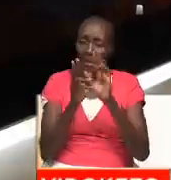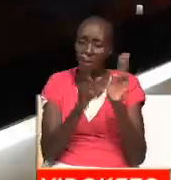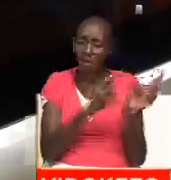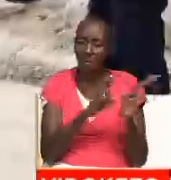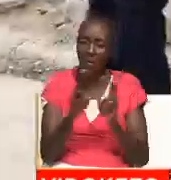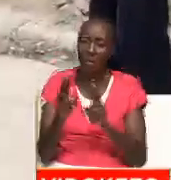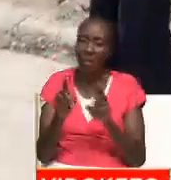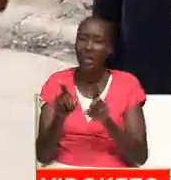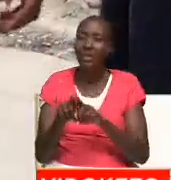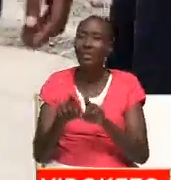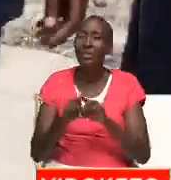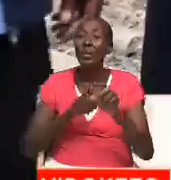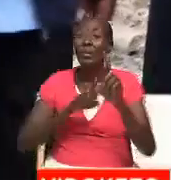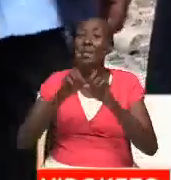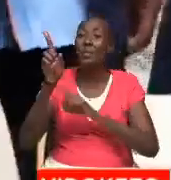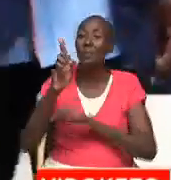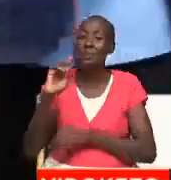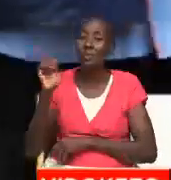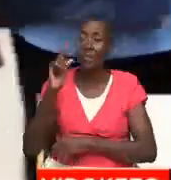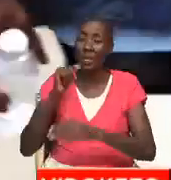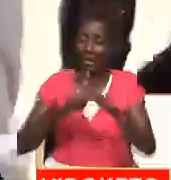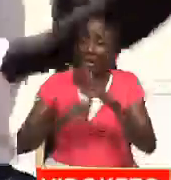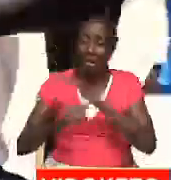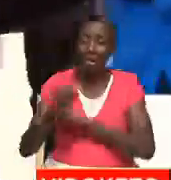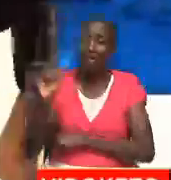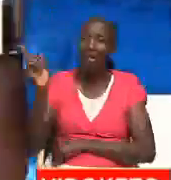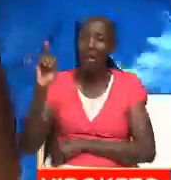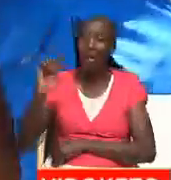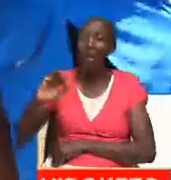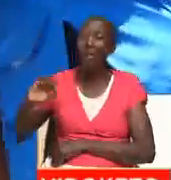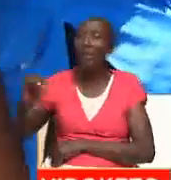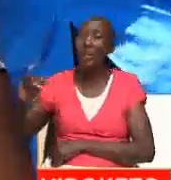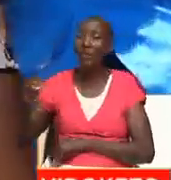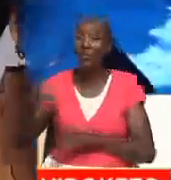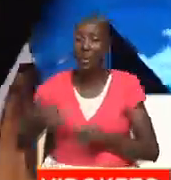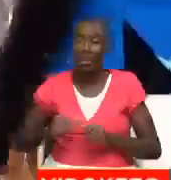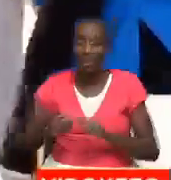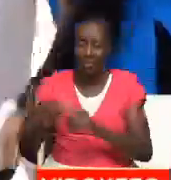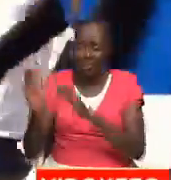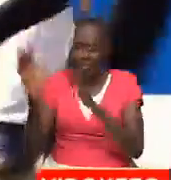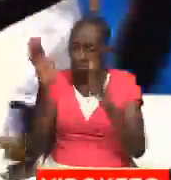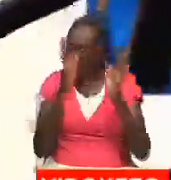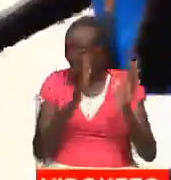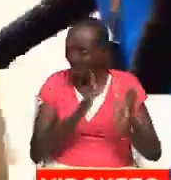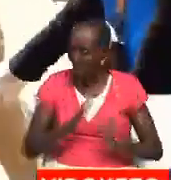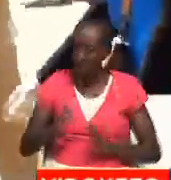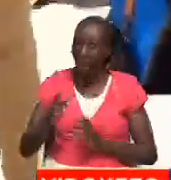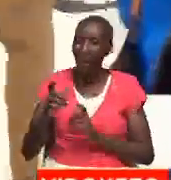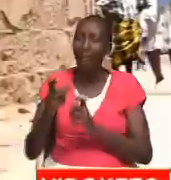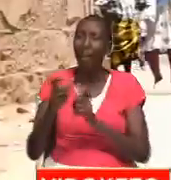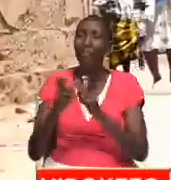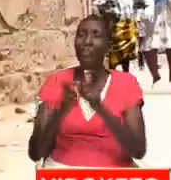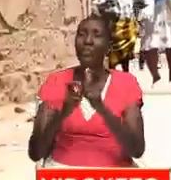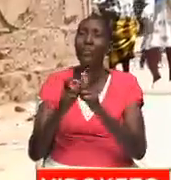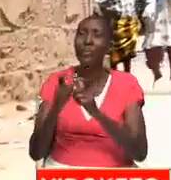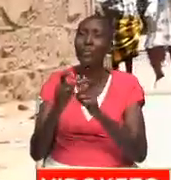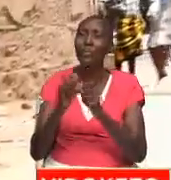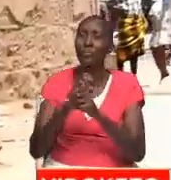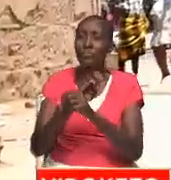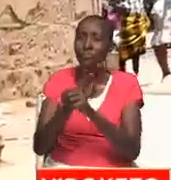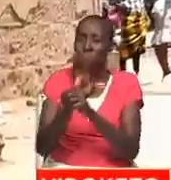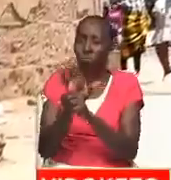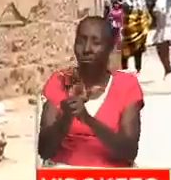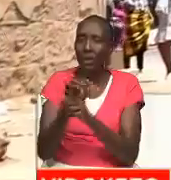mwingine, Wizara ya Afya chini ya serikali ya kaunti ya Nairobi imeendelea kuweka mikakati ya kukabili virusi vya corona, ikiwemo